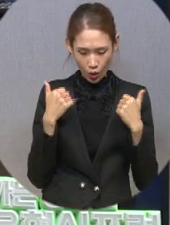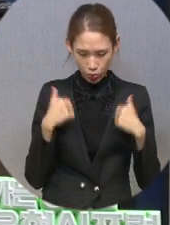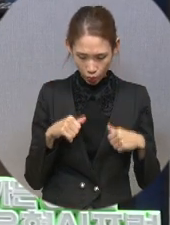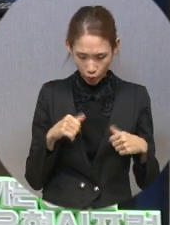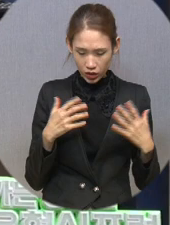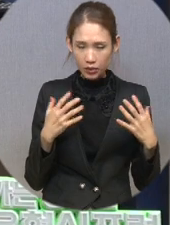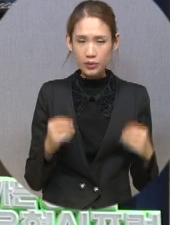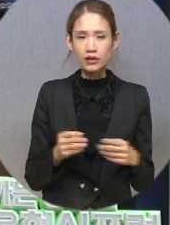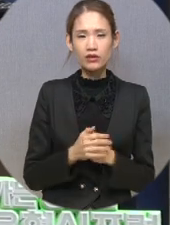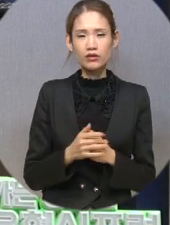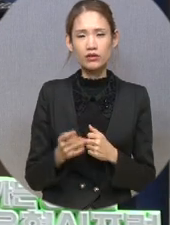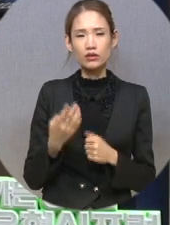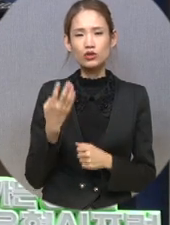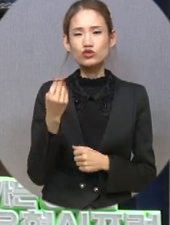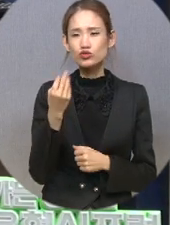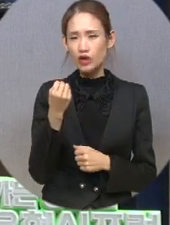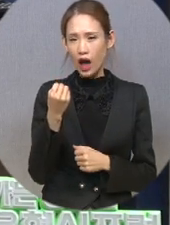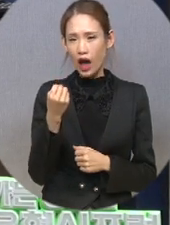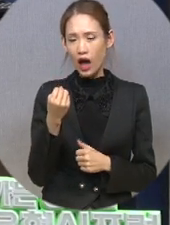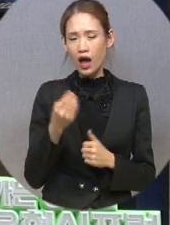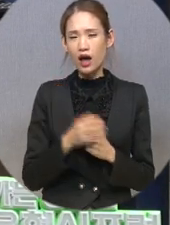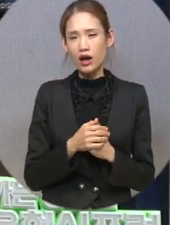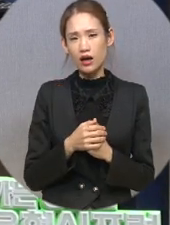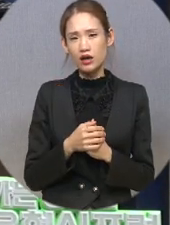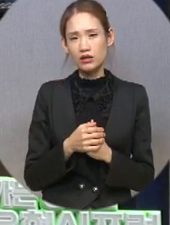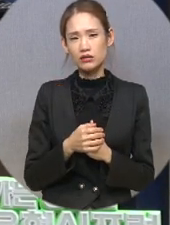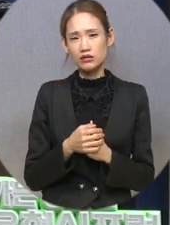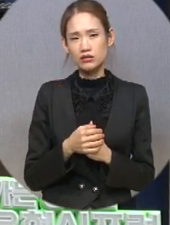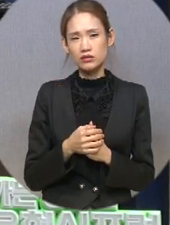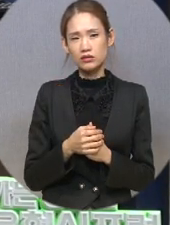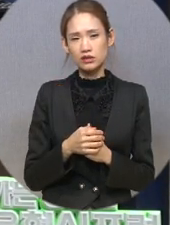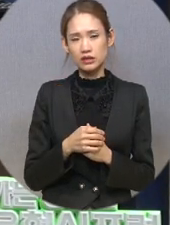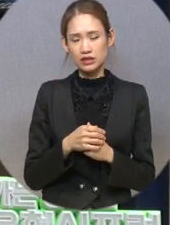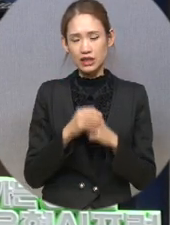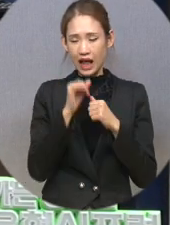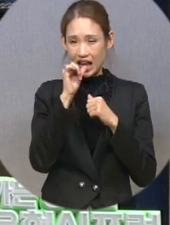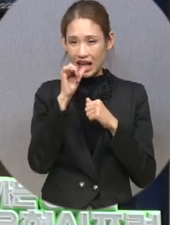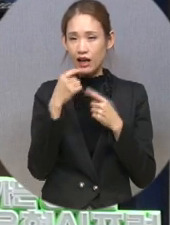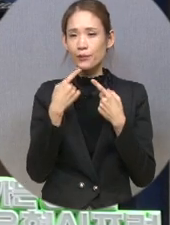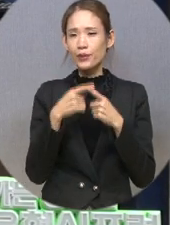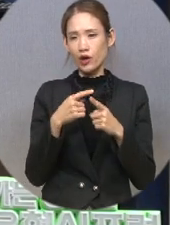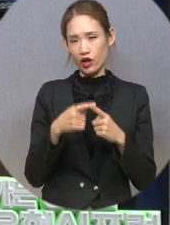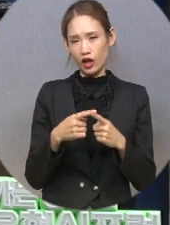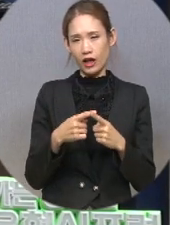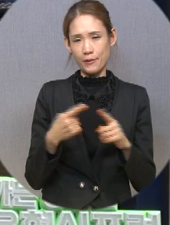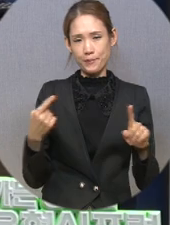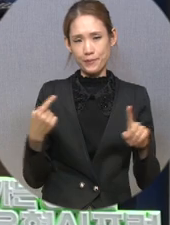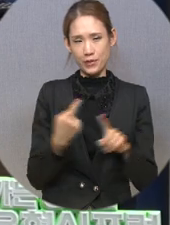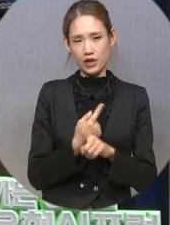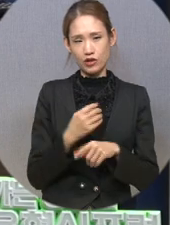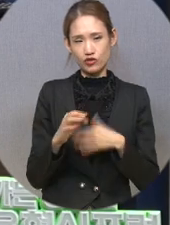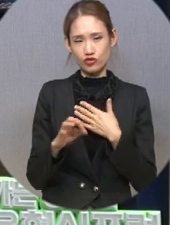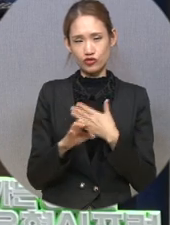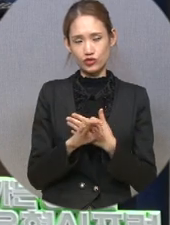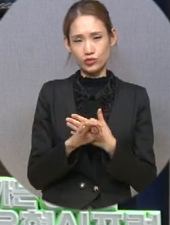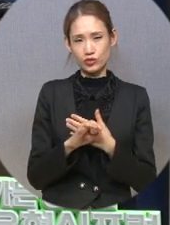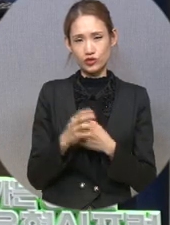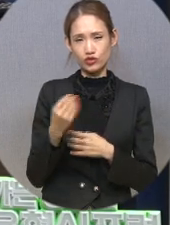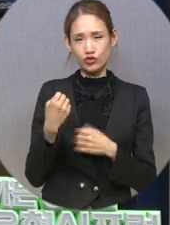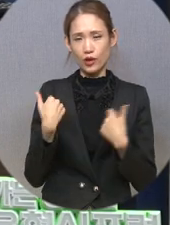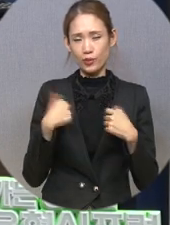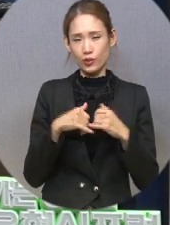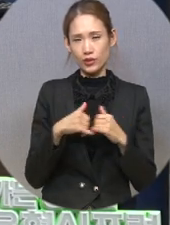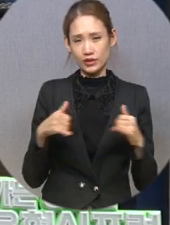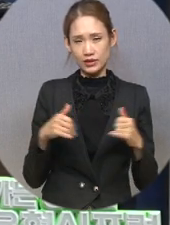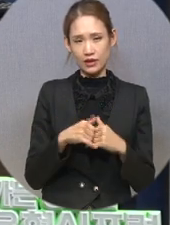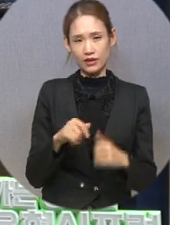때문에 수학 과목을 소위 절대평가로 바꾸면 적지 않은 학생들이, 소위 수포자들이라고